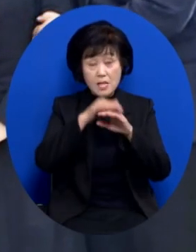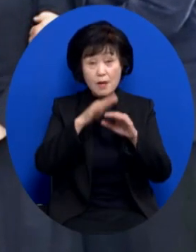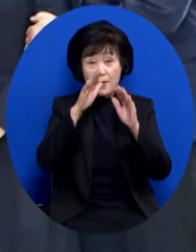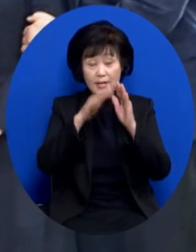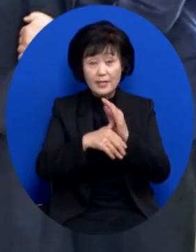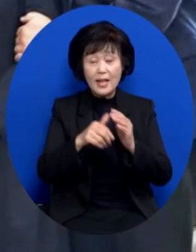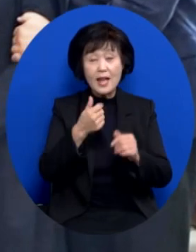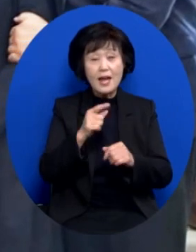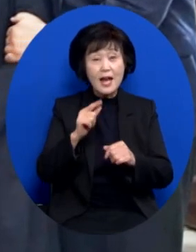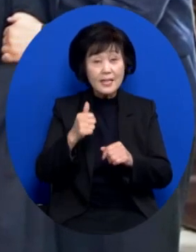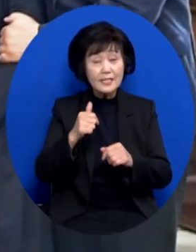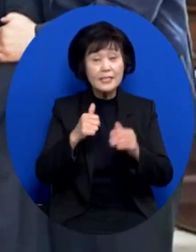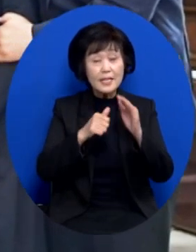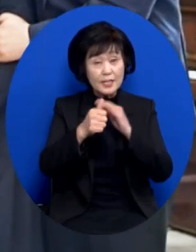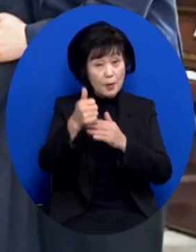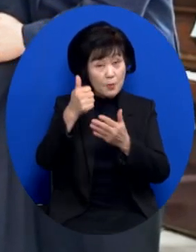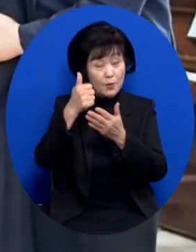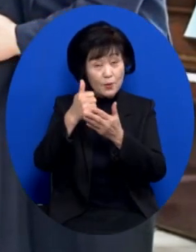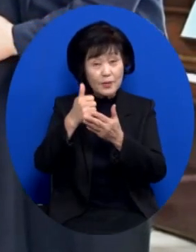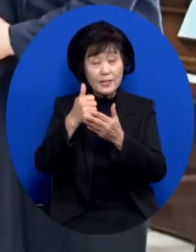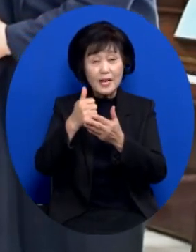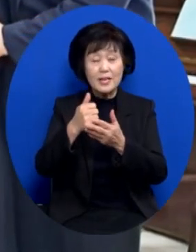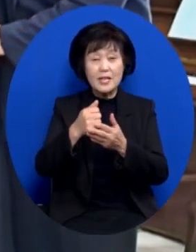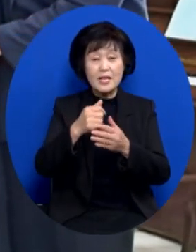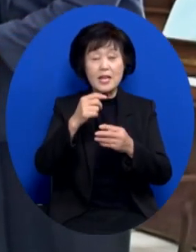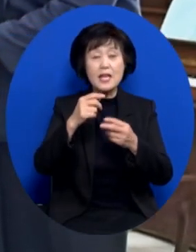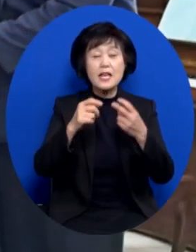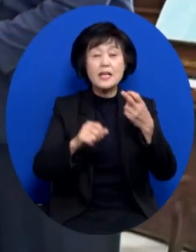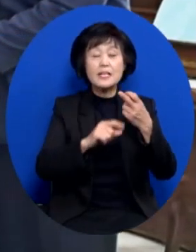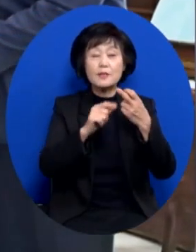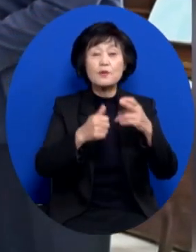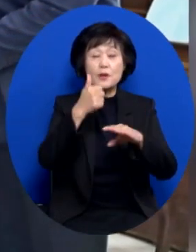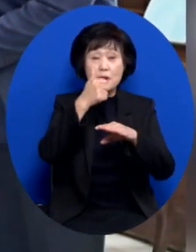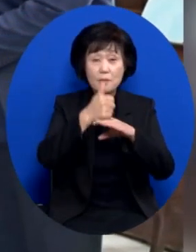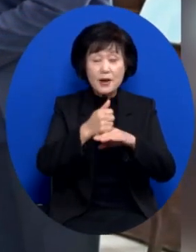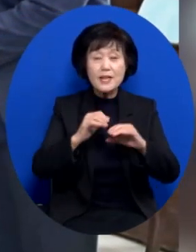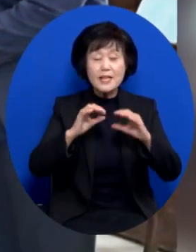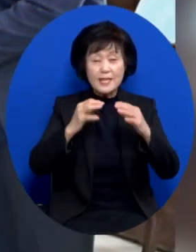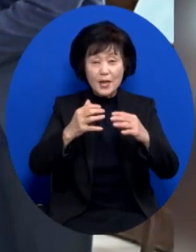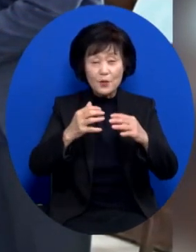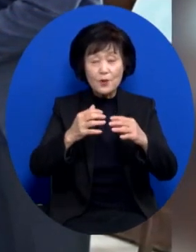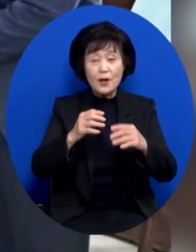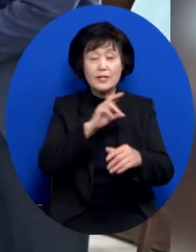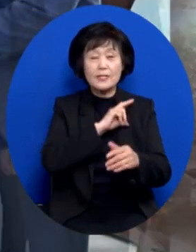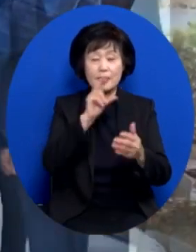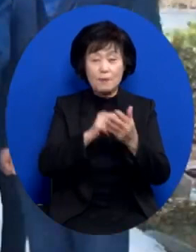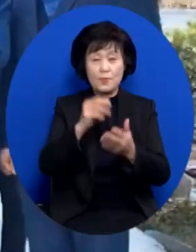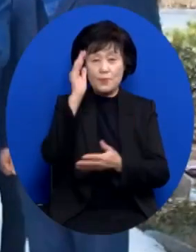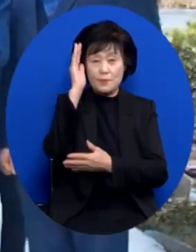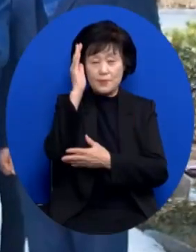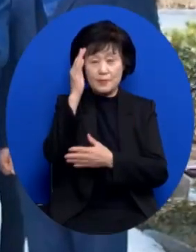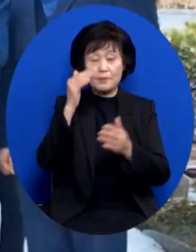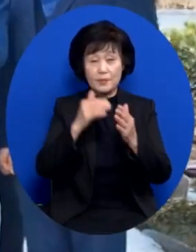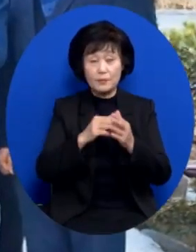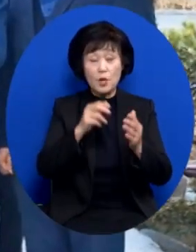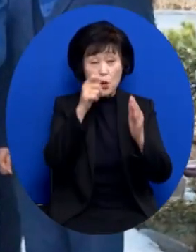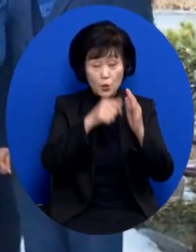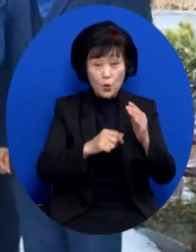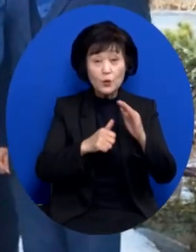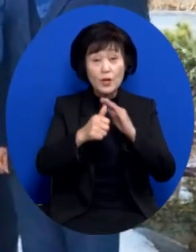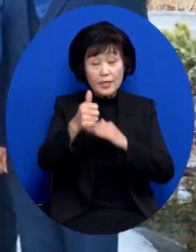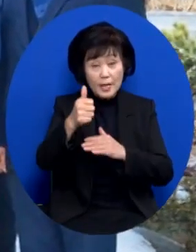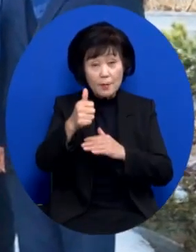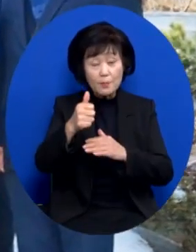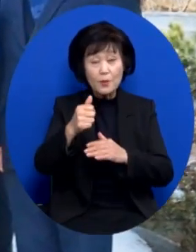예배에서는 한성현 신현파 대표회장이 연말의 회개를 제목으로 말씀을 전했습니다. 이어 한성현 교단 대표가 목회하는